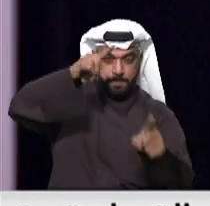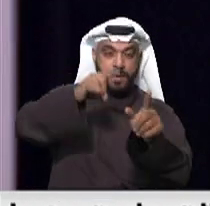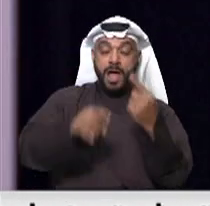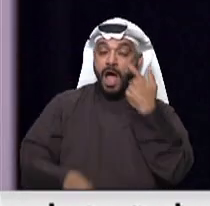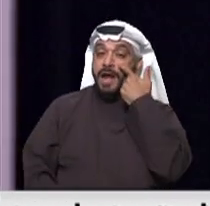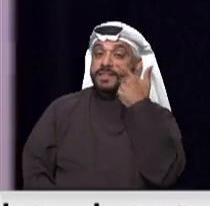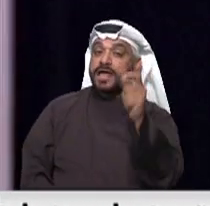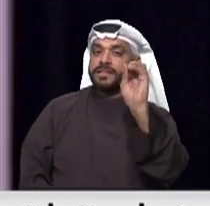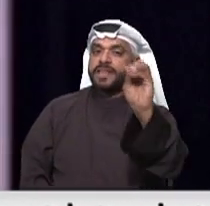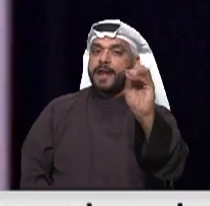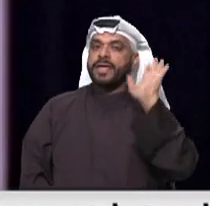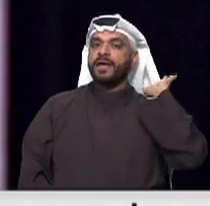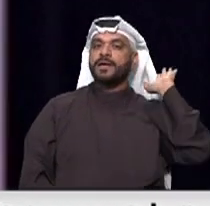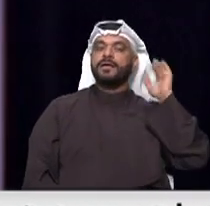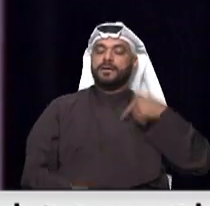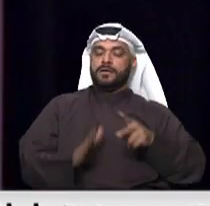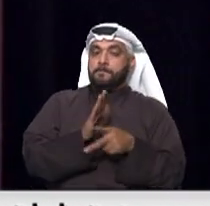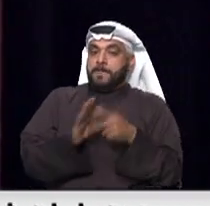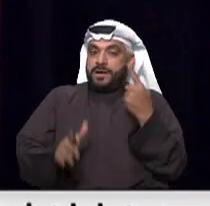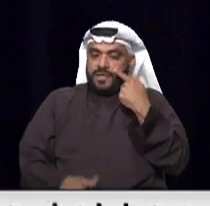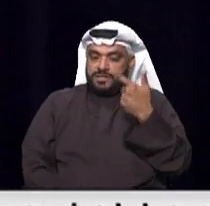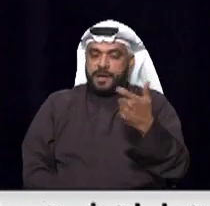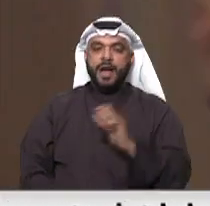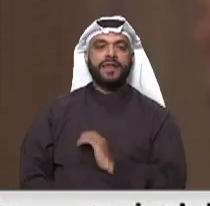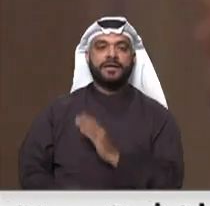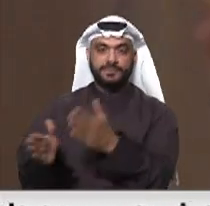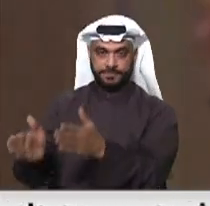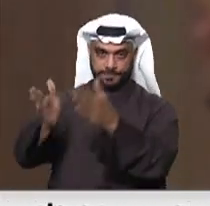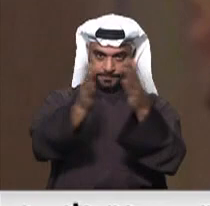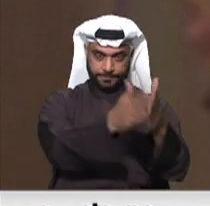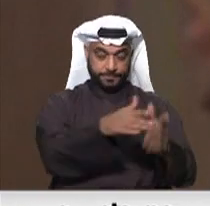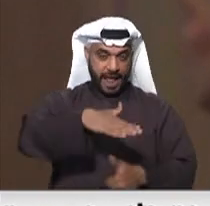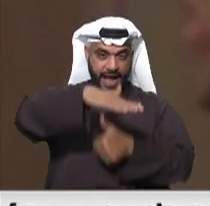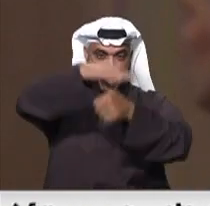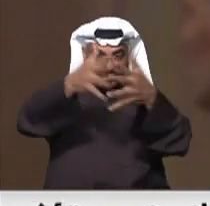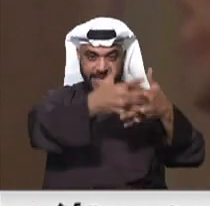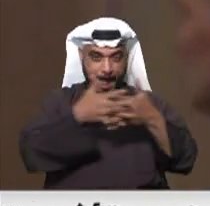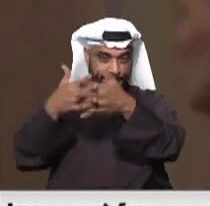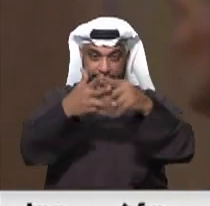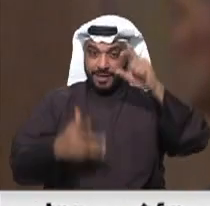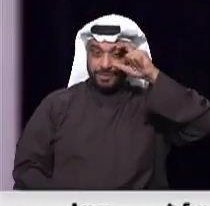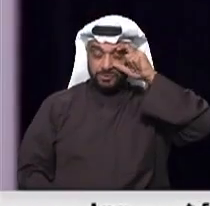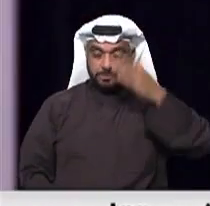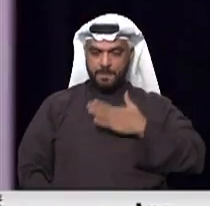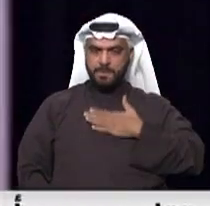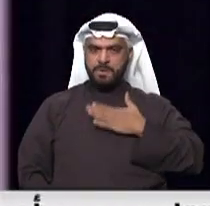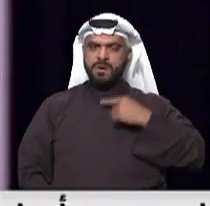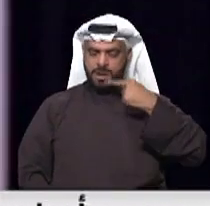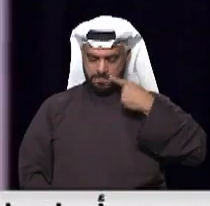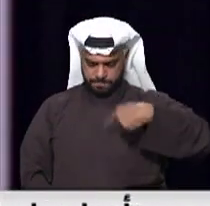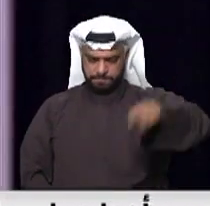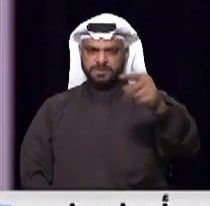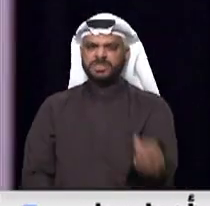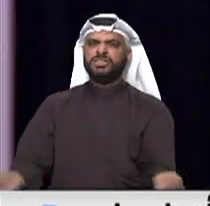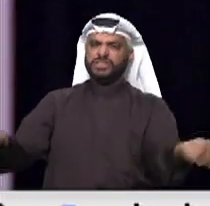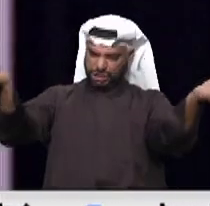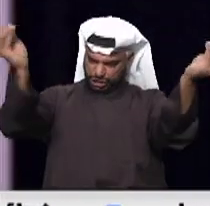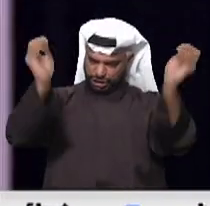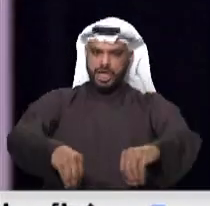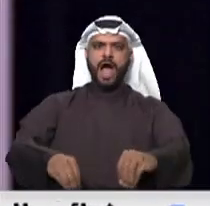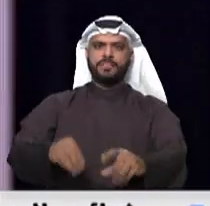تحذيرية ضد تهديدات الحوثيين بالرد، مشيرا إلى أن واشنطن مستعدة لاتخاذ مزيد من